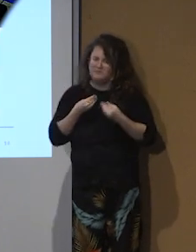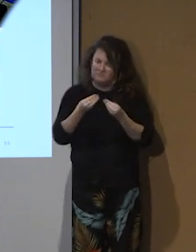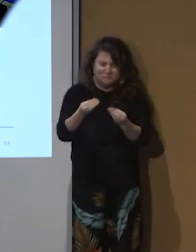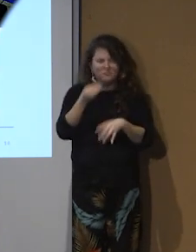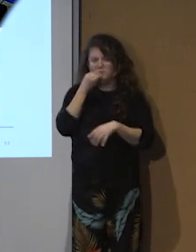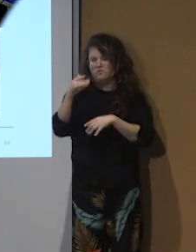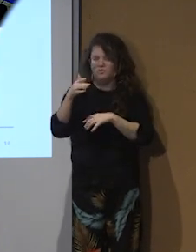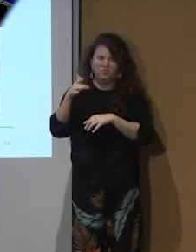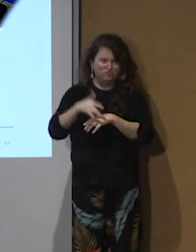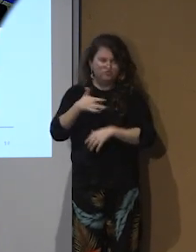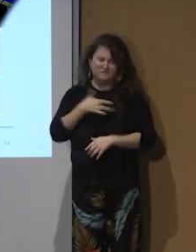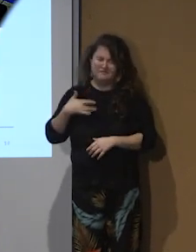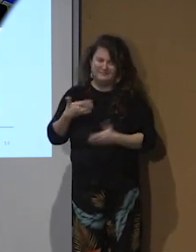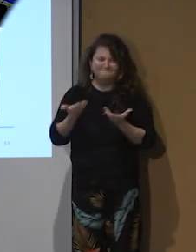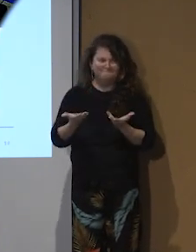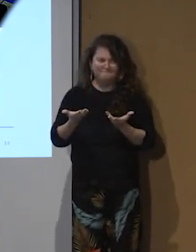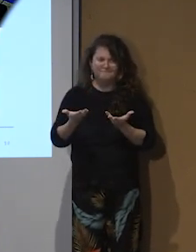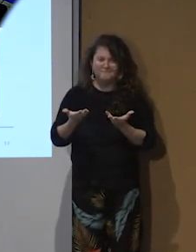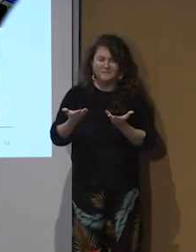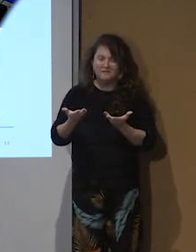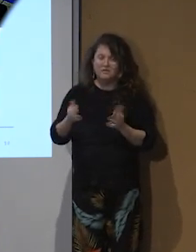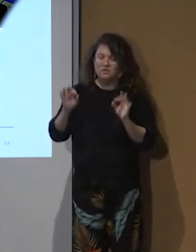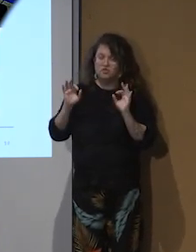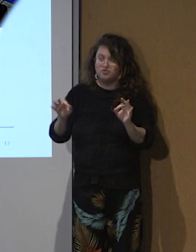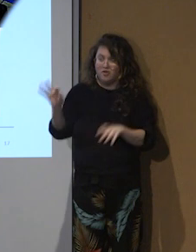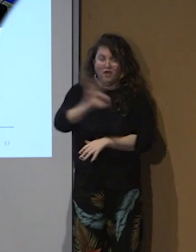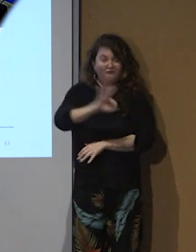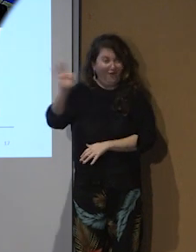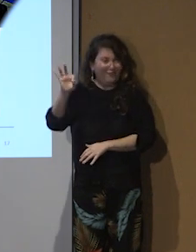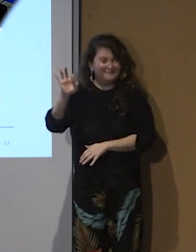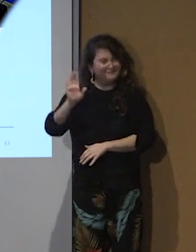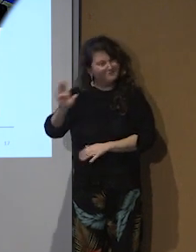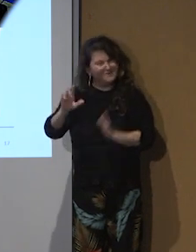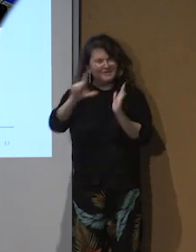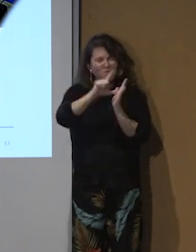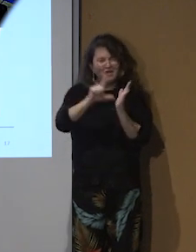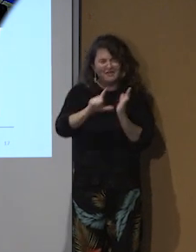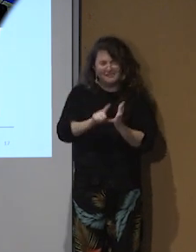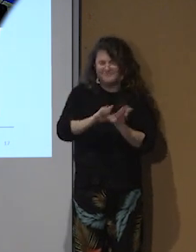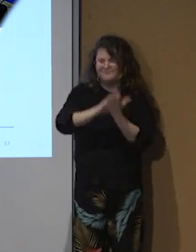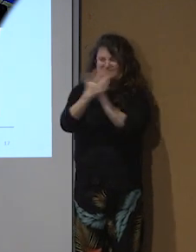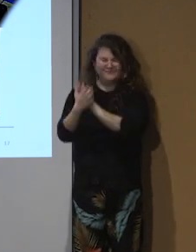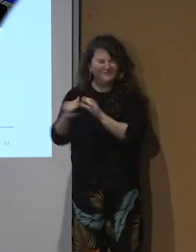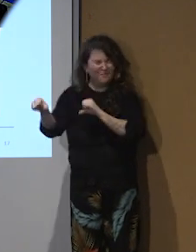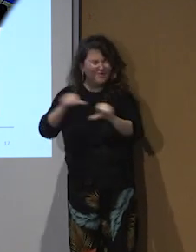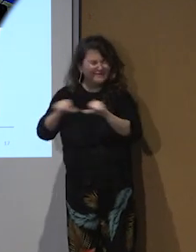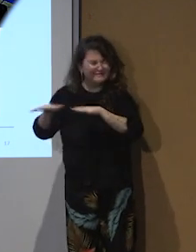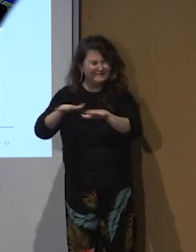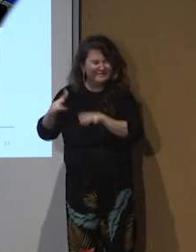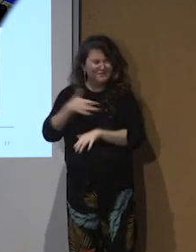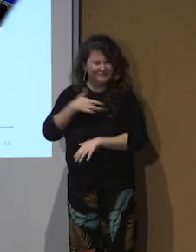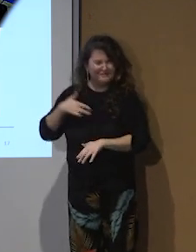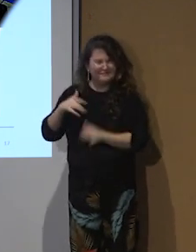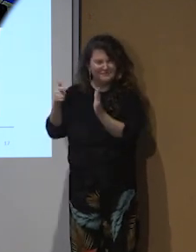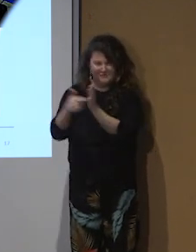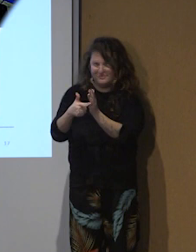En France, la loi de modernisation du système de santé, la loi avec son décret d'application en 2017, va